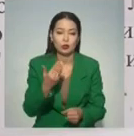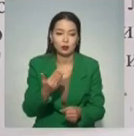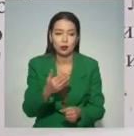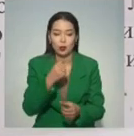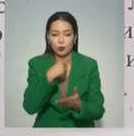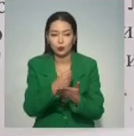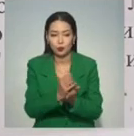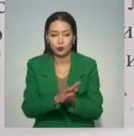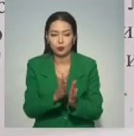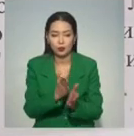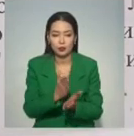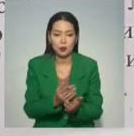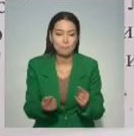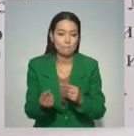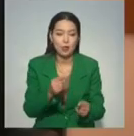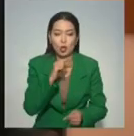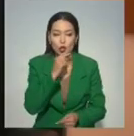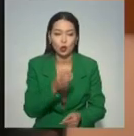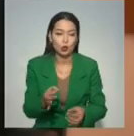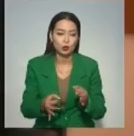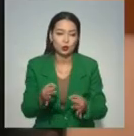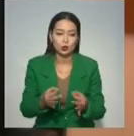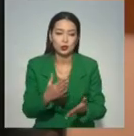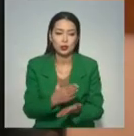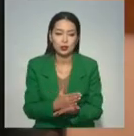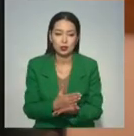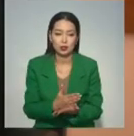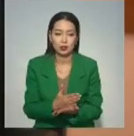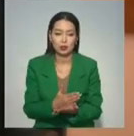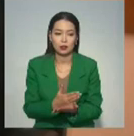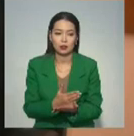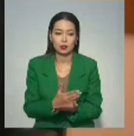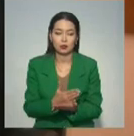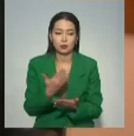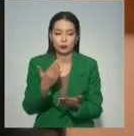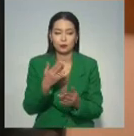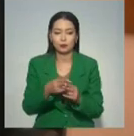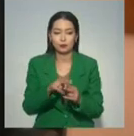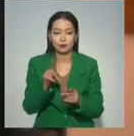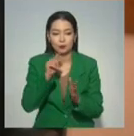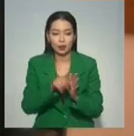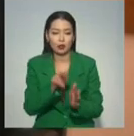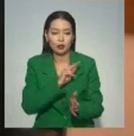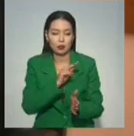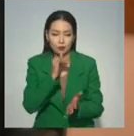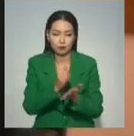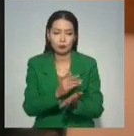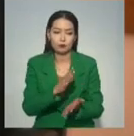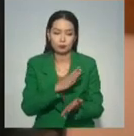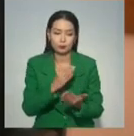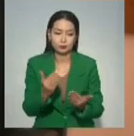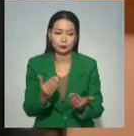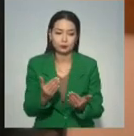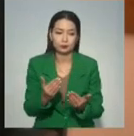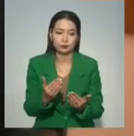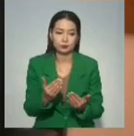постановление Межрайонного экономического суда. Невыполнение нами каких-либо там условий договора, нарушение каких-либо условий договора.